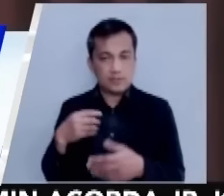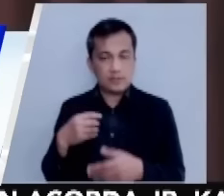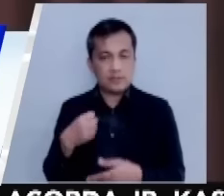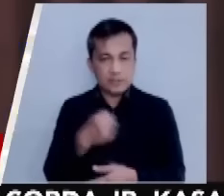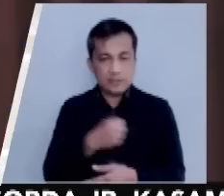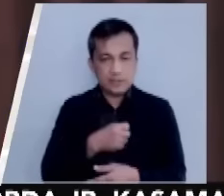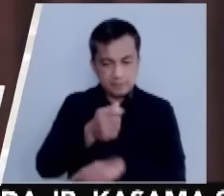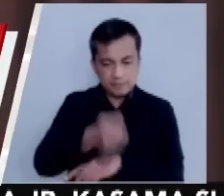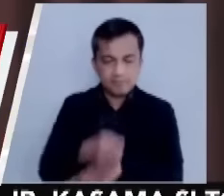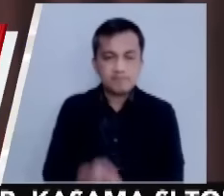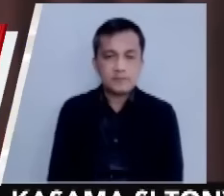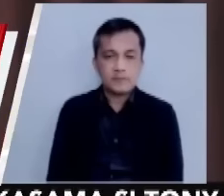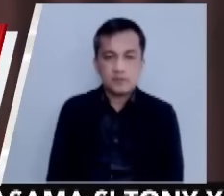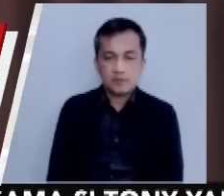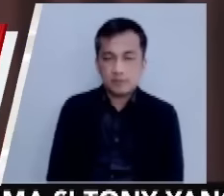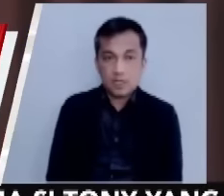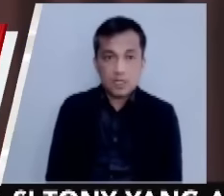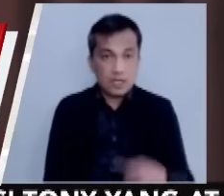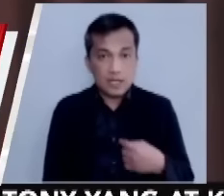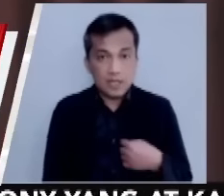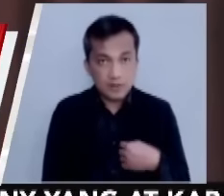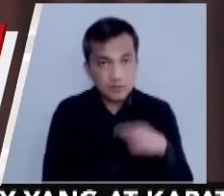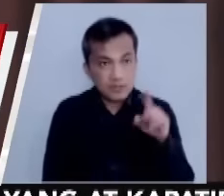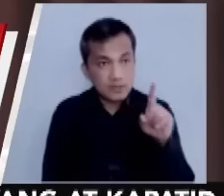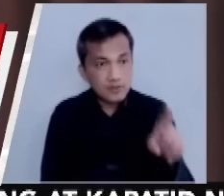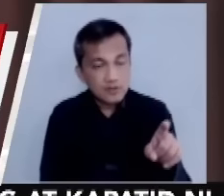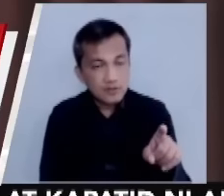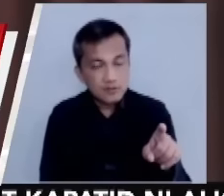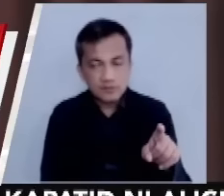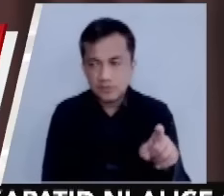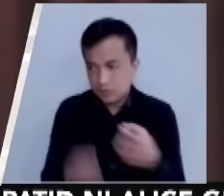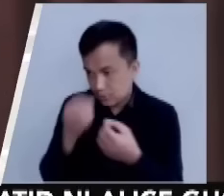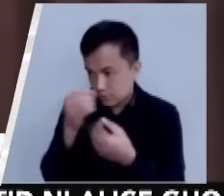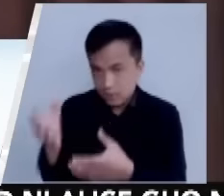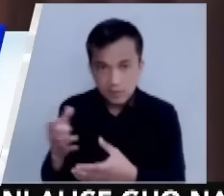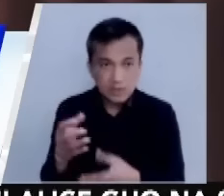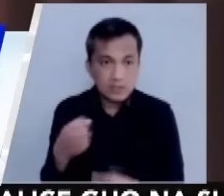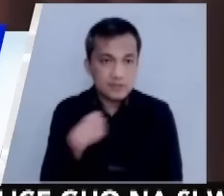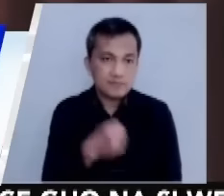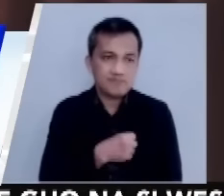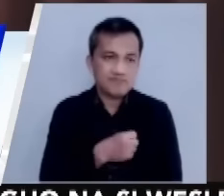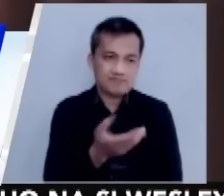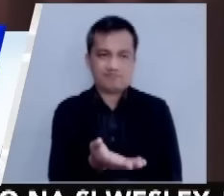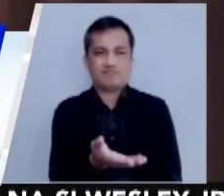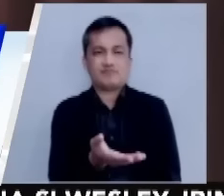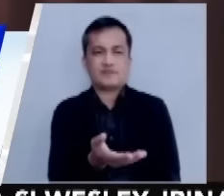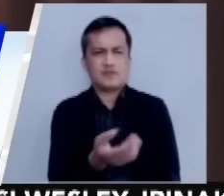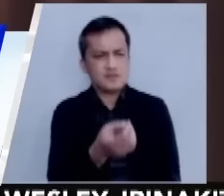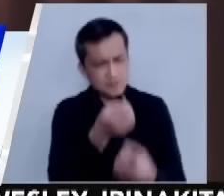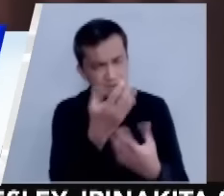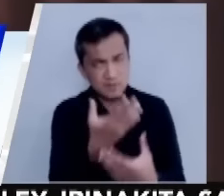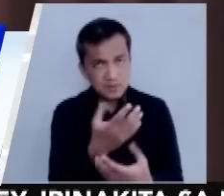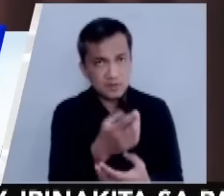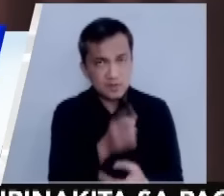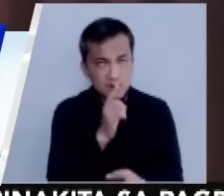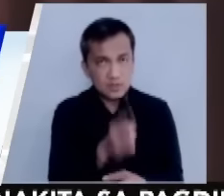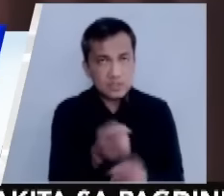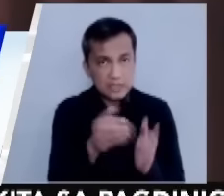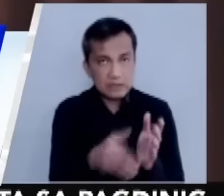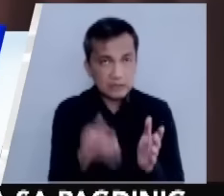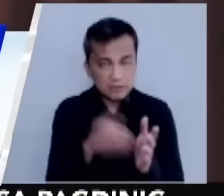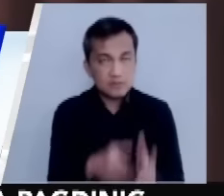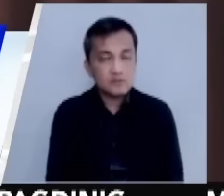yung impormasyon na sinabi niya sa Senado at sinabi niya talaga sa akin paulit-ulit na ito